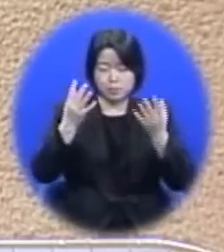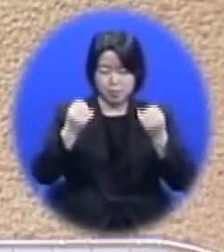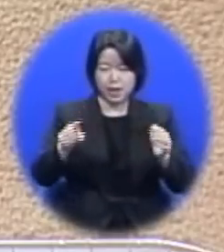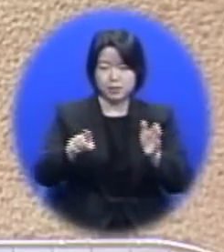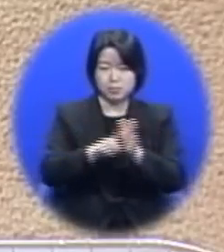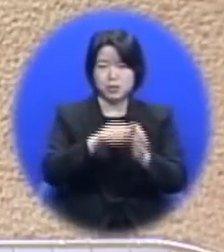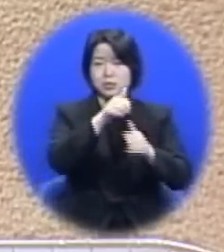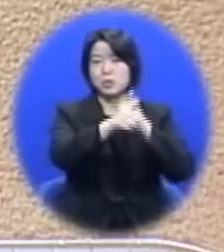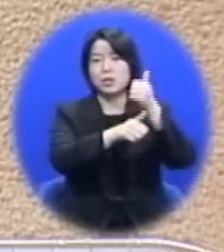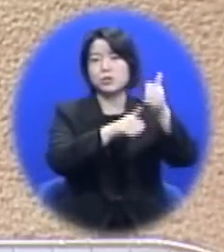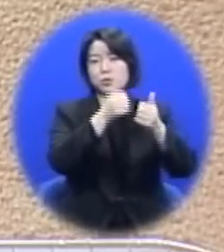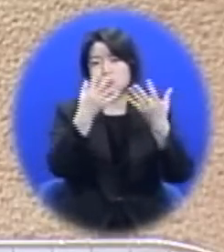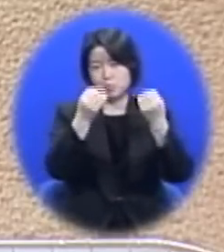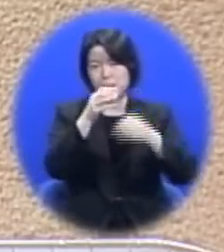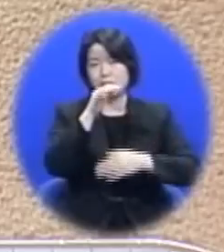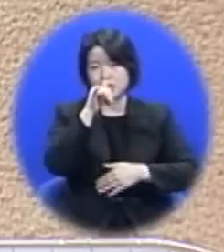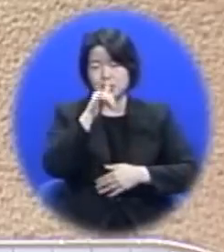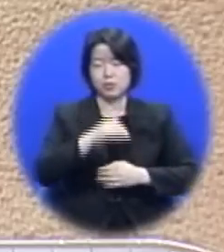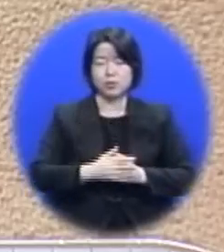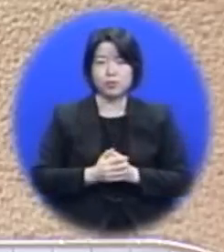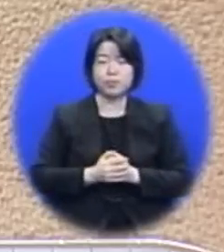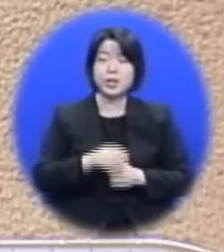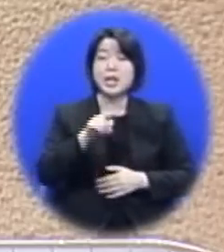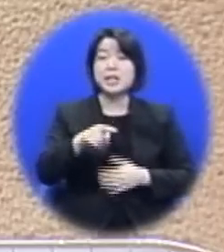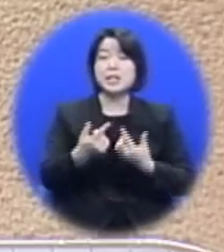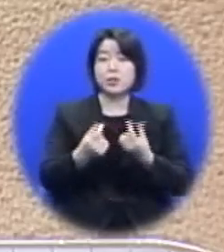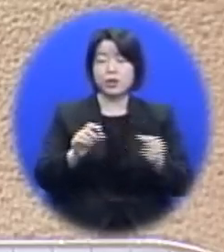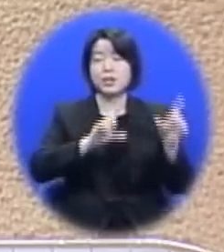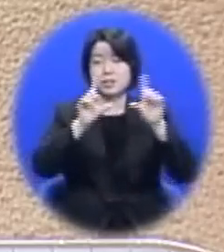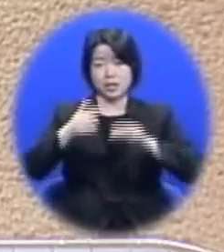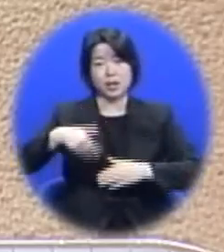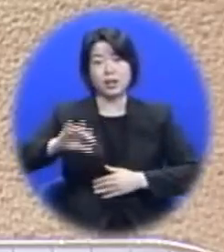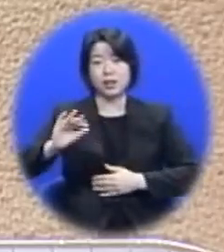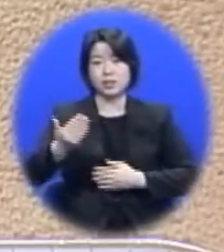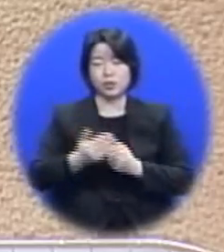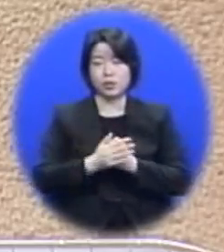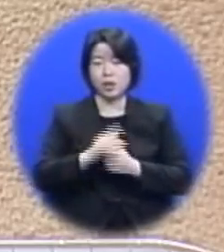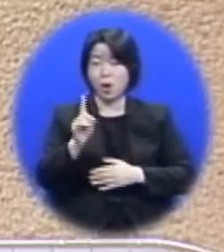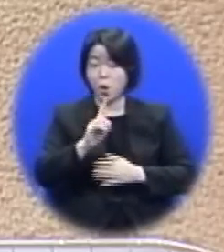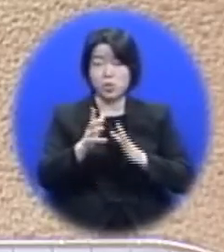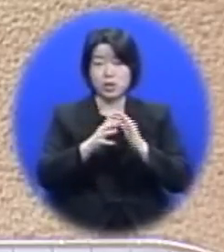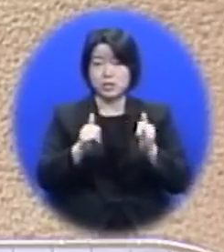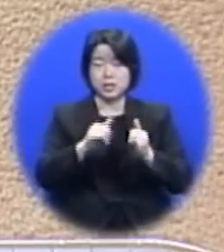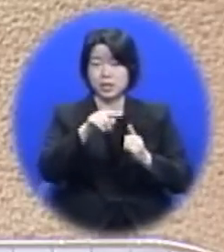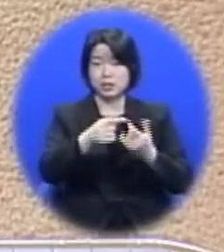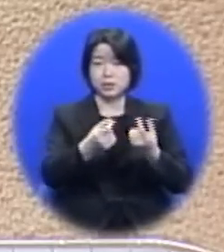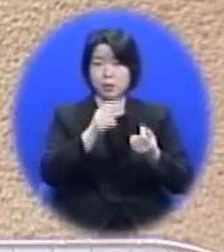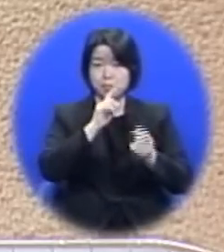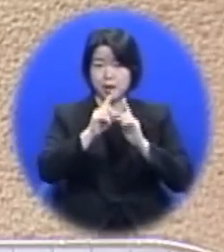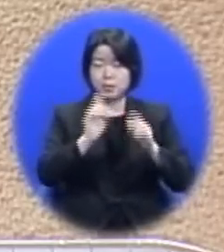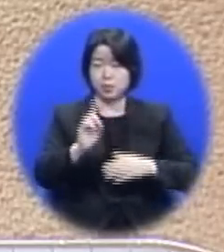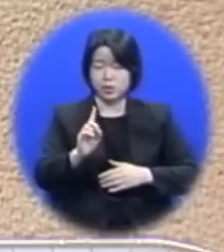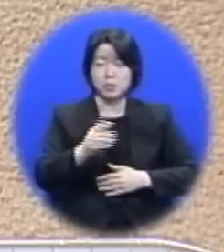선조들이 있습니다. 그렇게 살아야 돼요. 어떤 분이 그런 말을 했습니다. 당신은